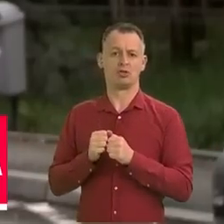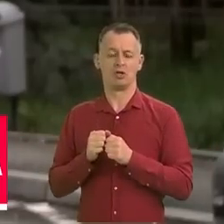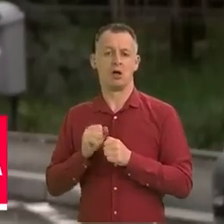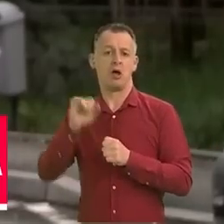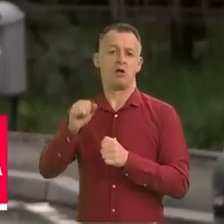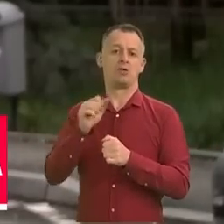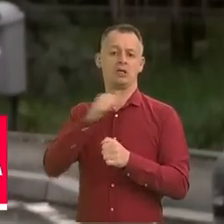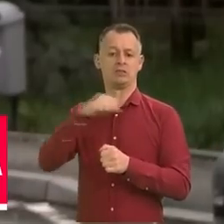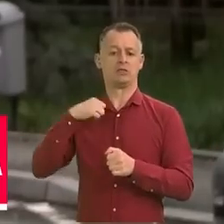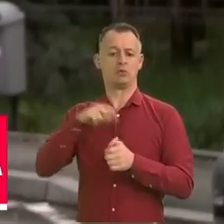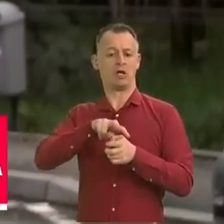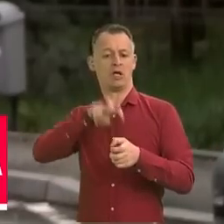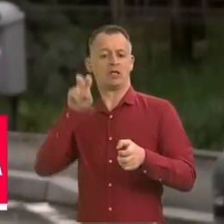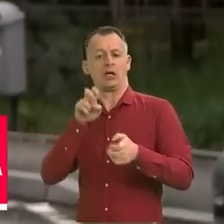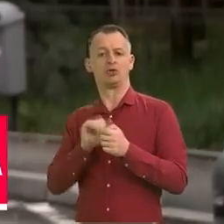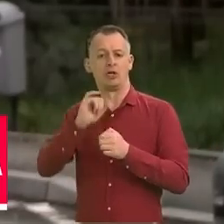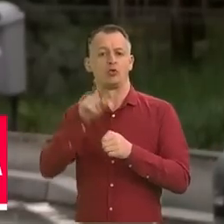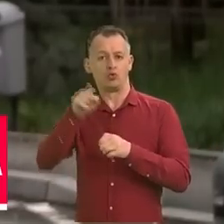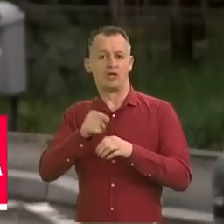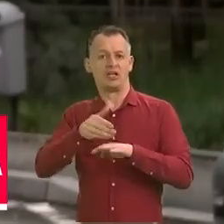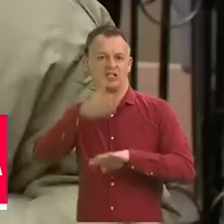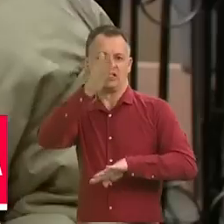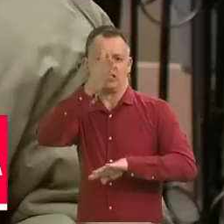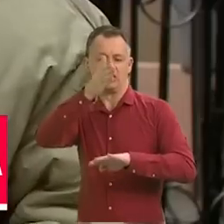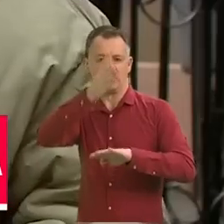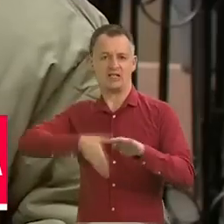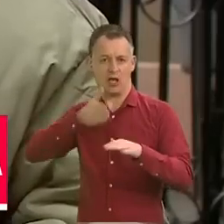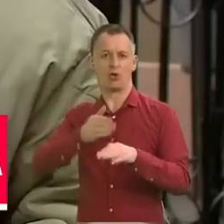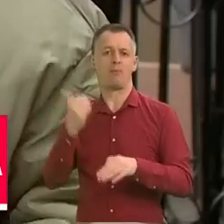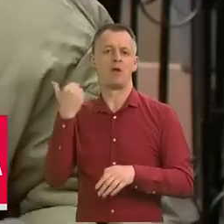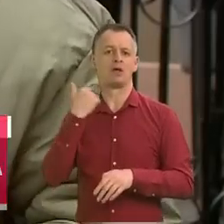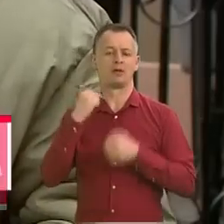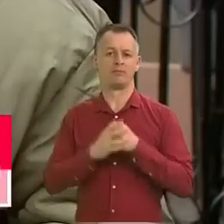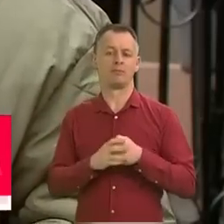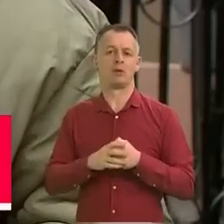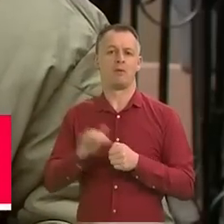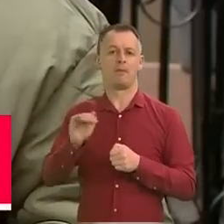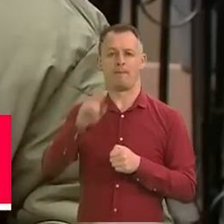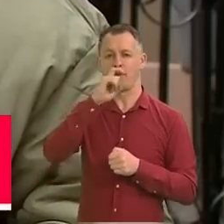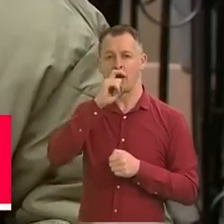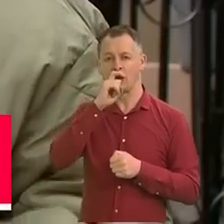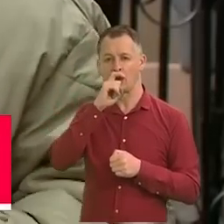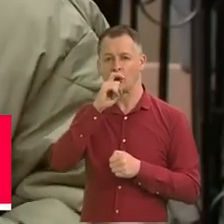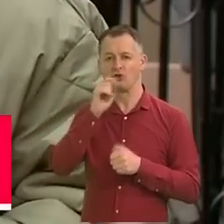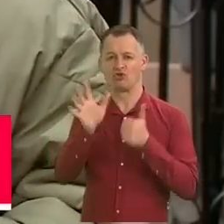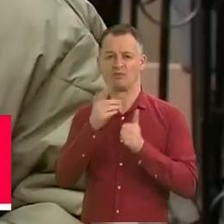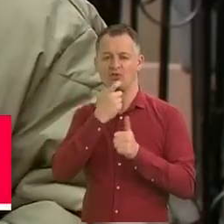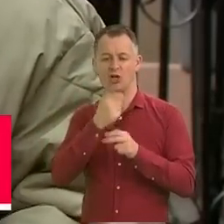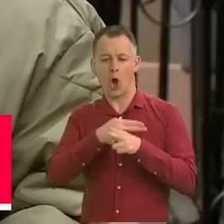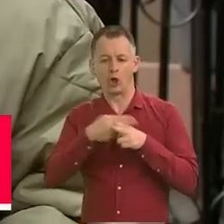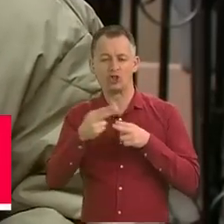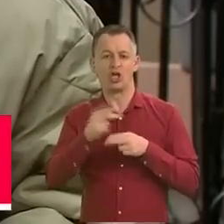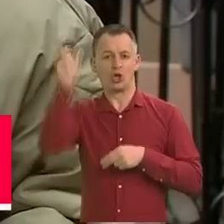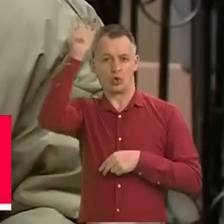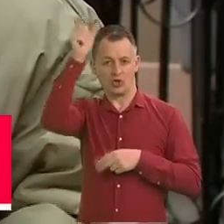și atunci s-a zgâriat sau tăiat-o cumva pe gât. Băiatul de 16 ani este de origine turcă și s-a transferat în acest an la